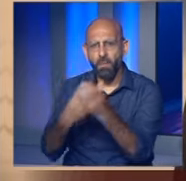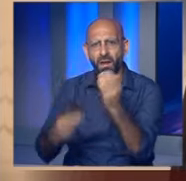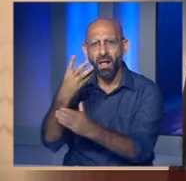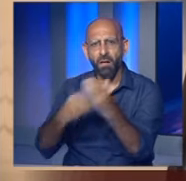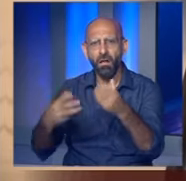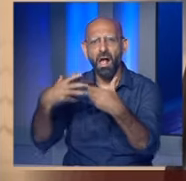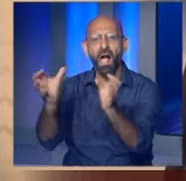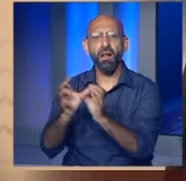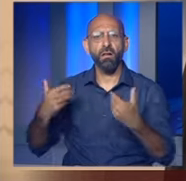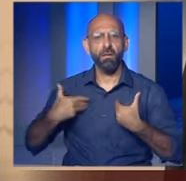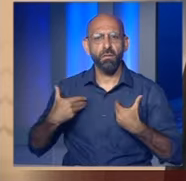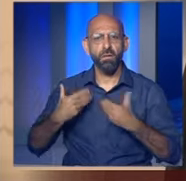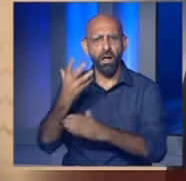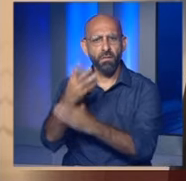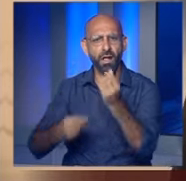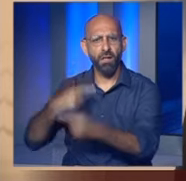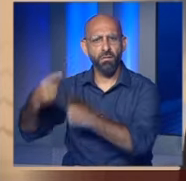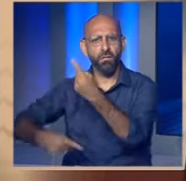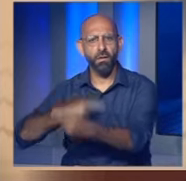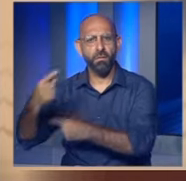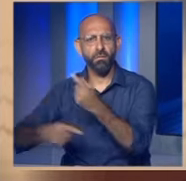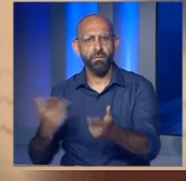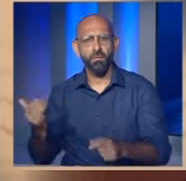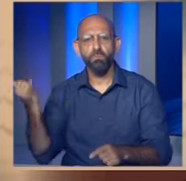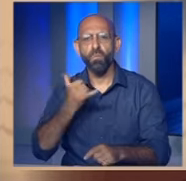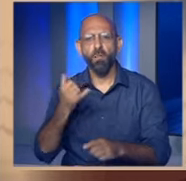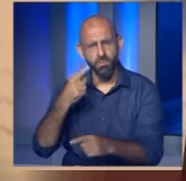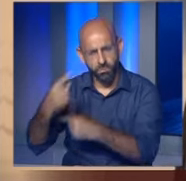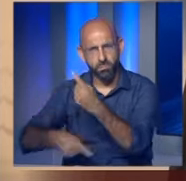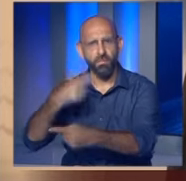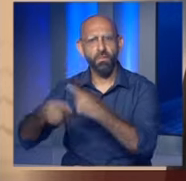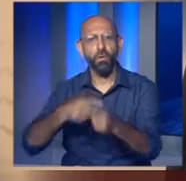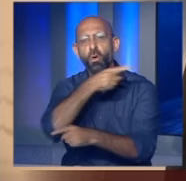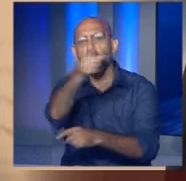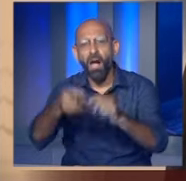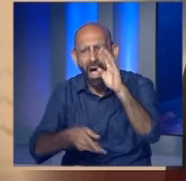الهجوم على المقاومه وعلى ابنائنا وعلى